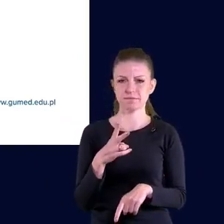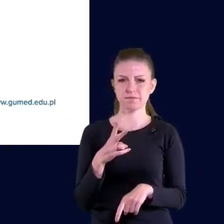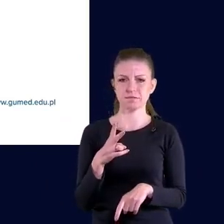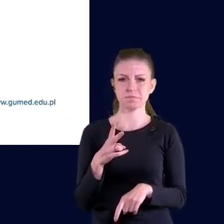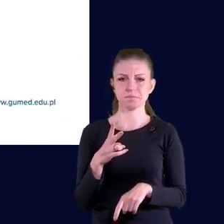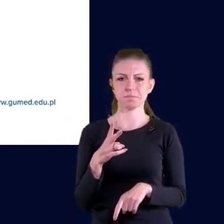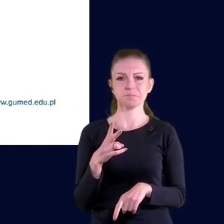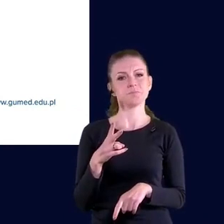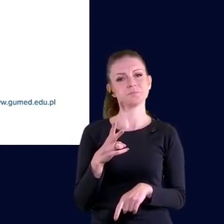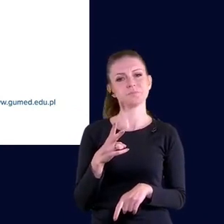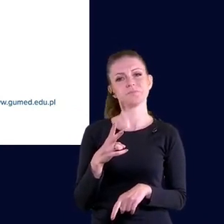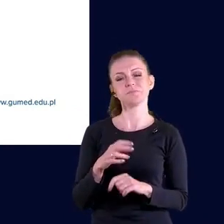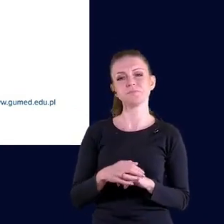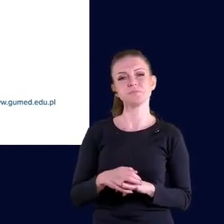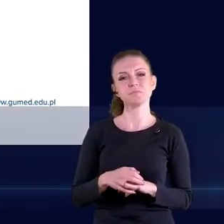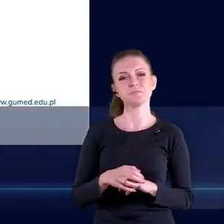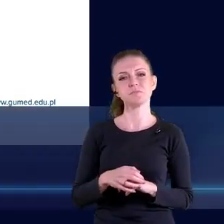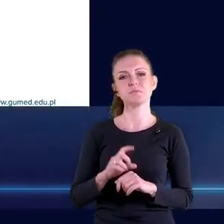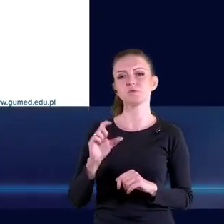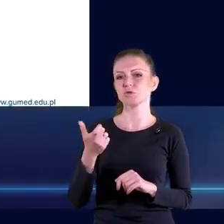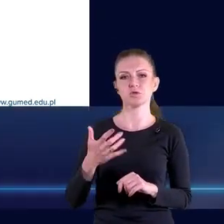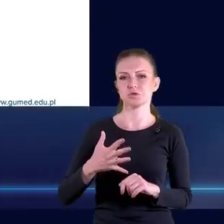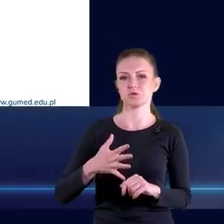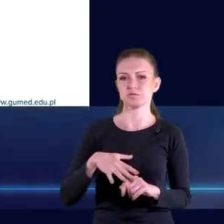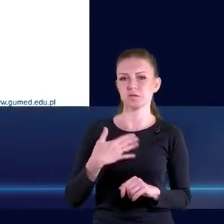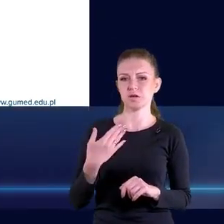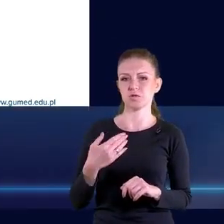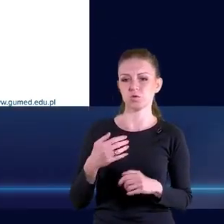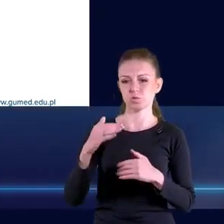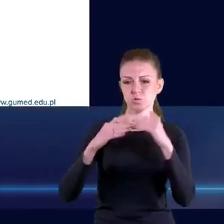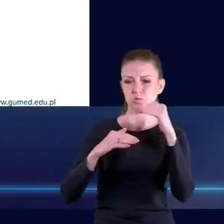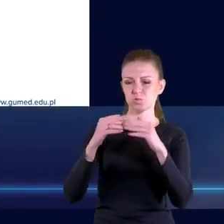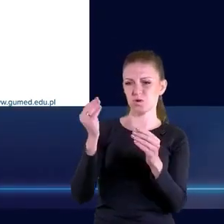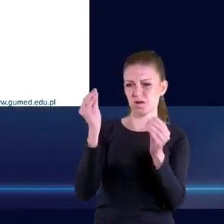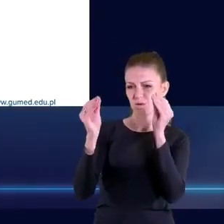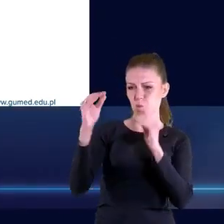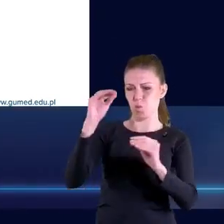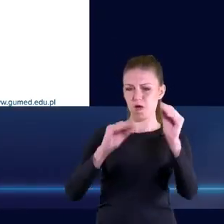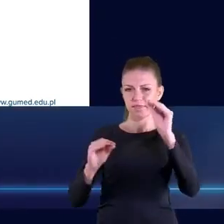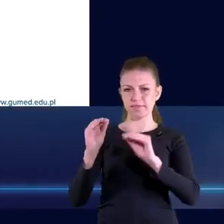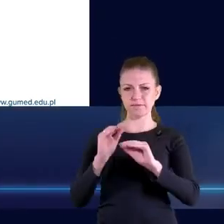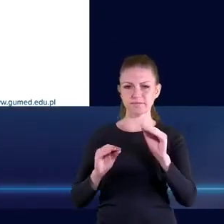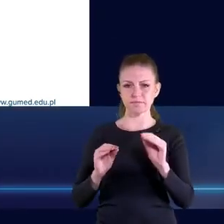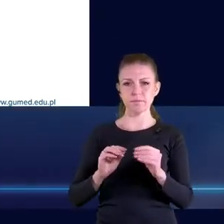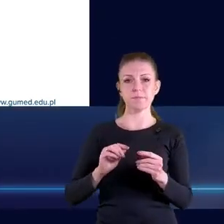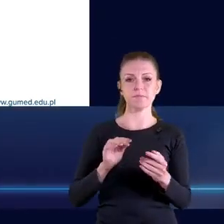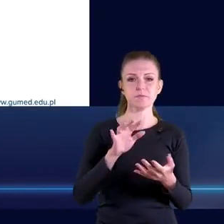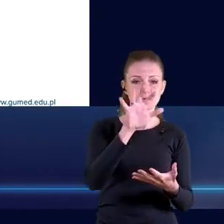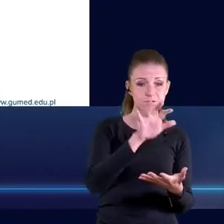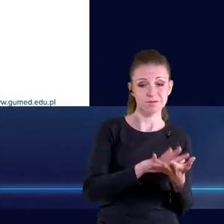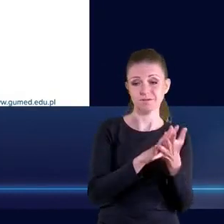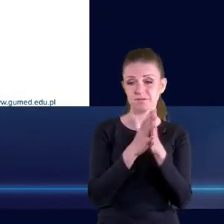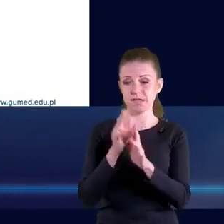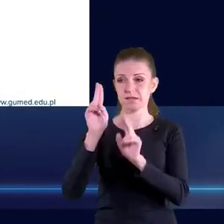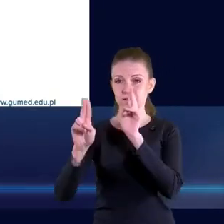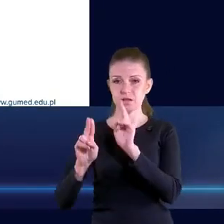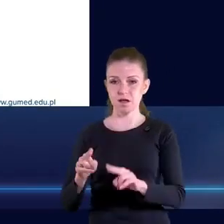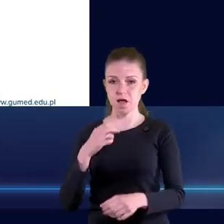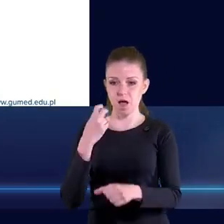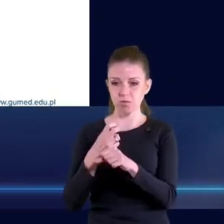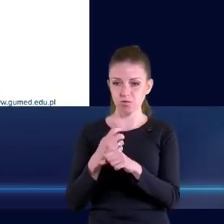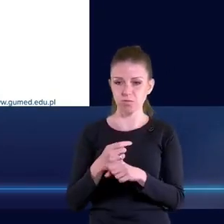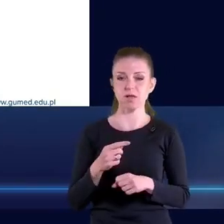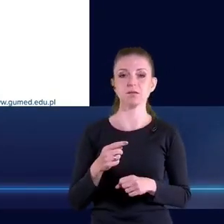właściwość coś dziwnego bo w strukturach że po prostu Po zastosowaniu automatycznego